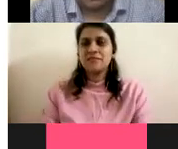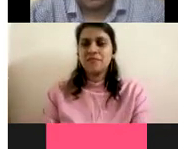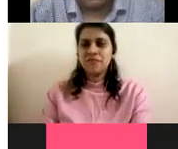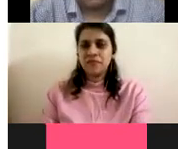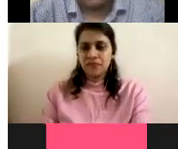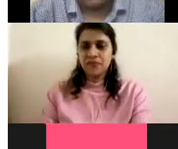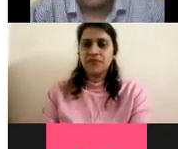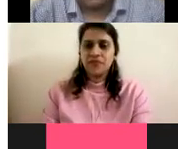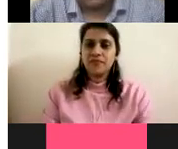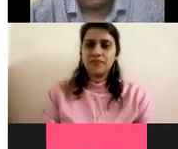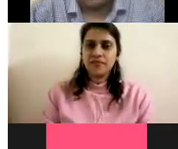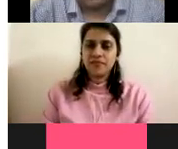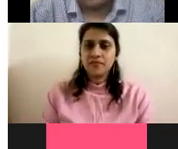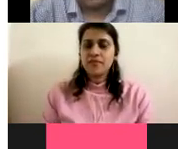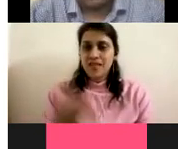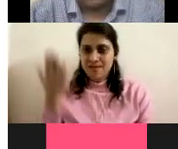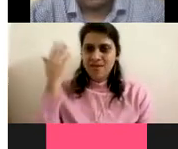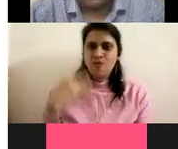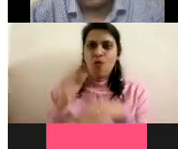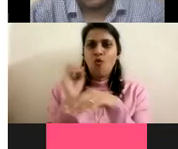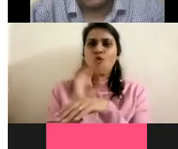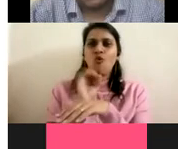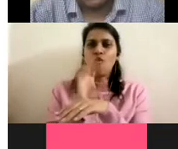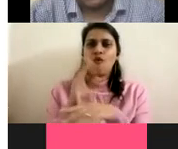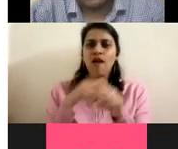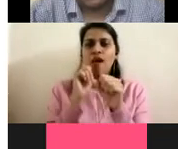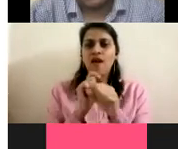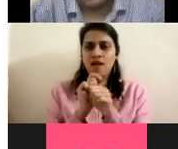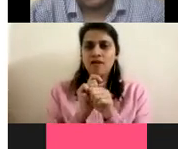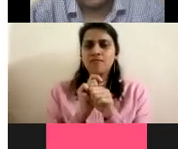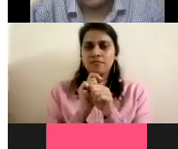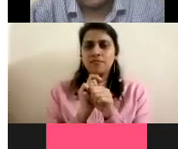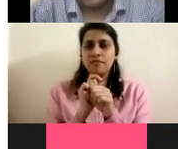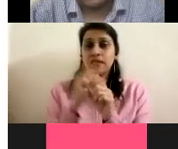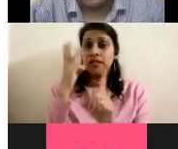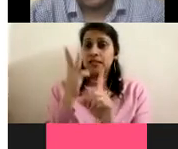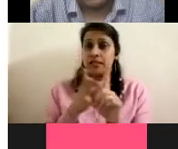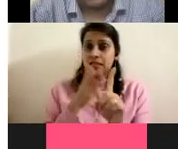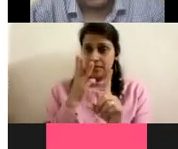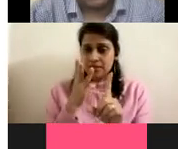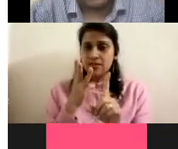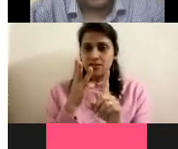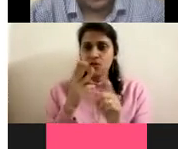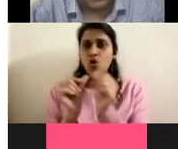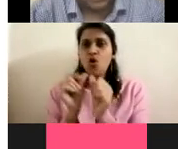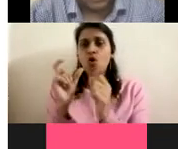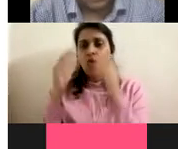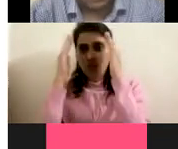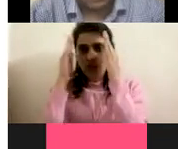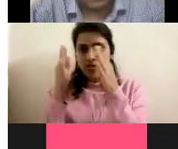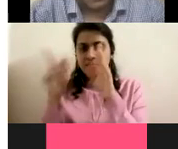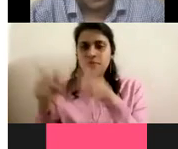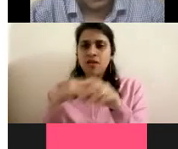ठीक है, मैं काउंसलर था, मतलब कुछ दिन पहले मैं 3 साल और ऑटिज्म के साथ मैंने काम किया था,